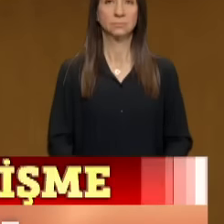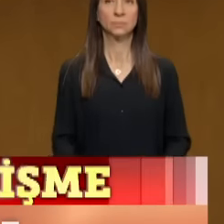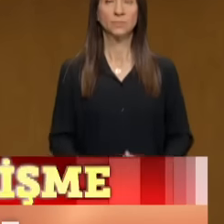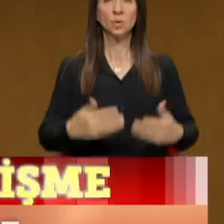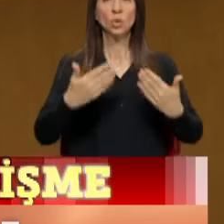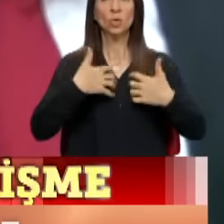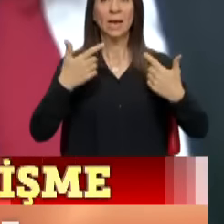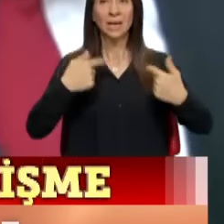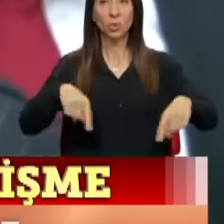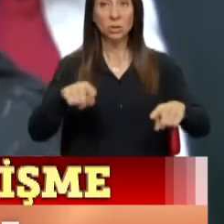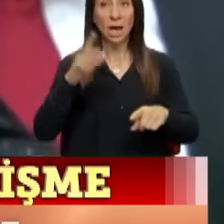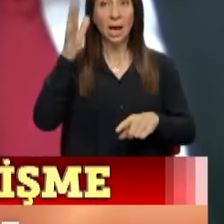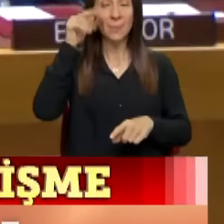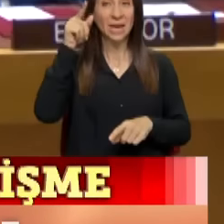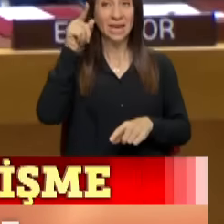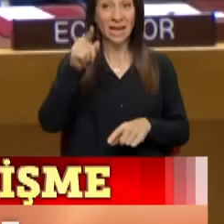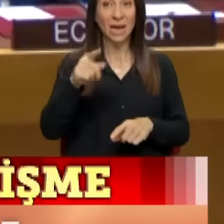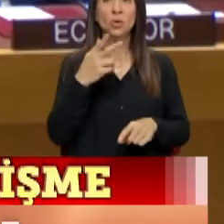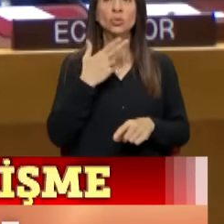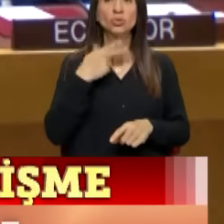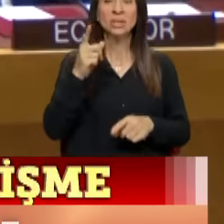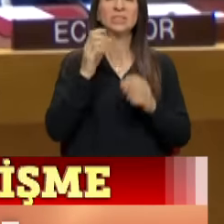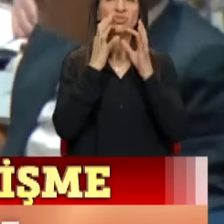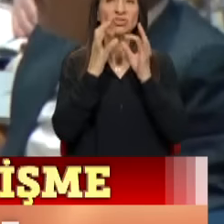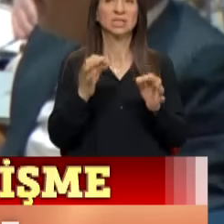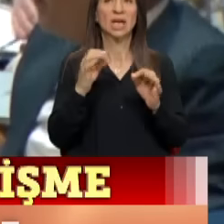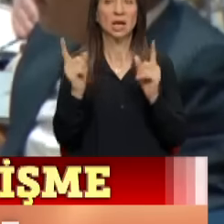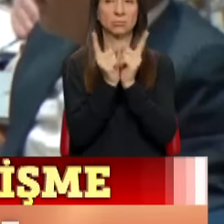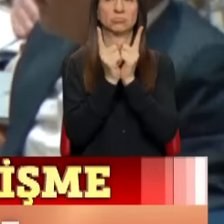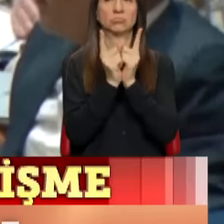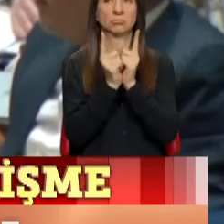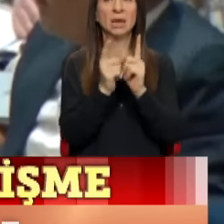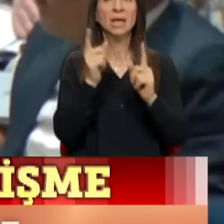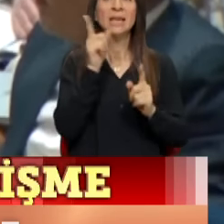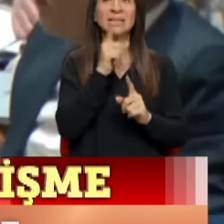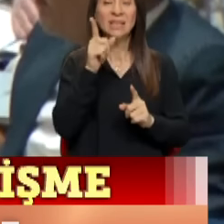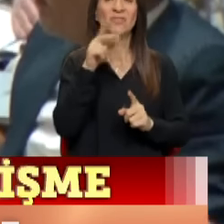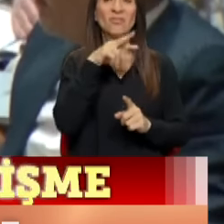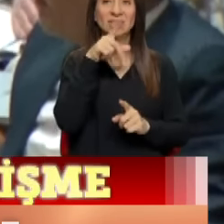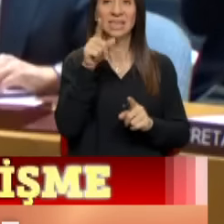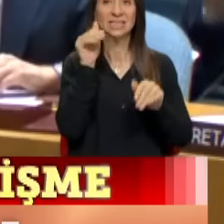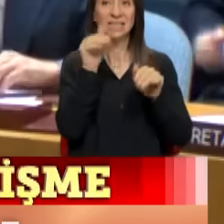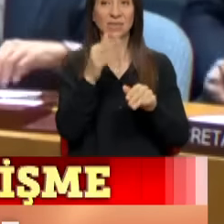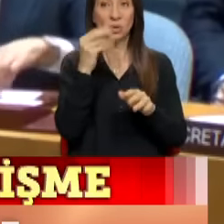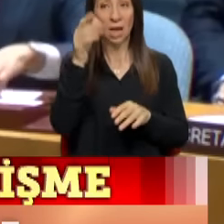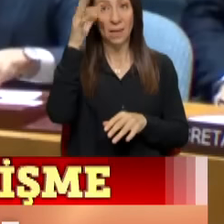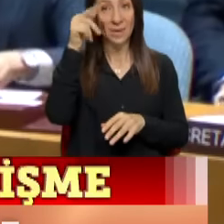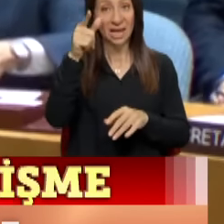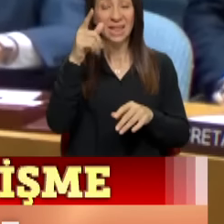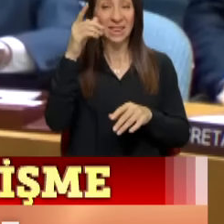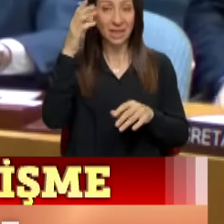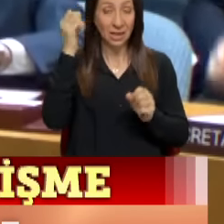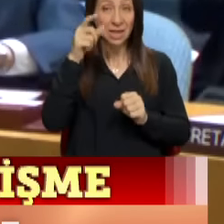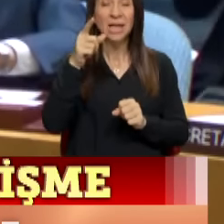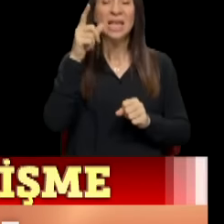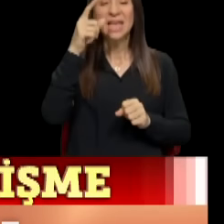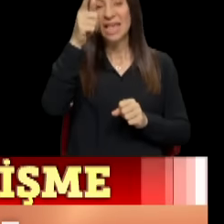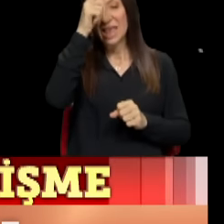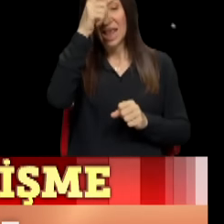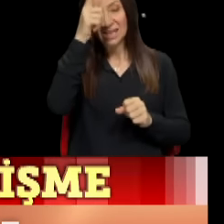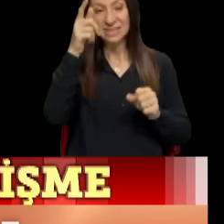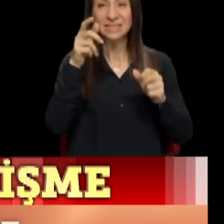Güvenlik Konseyi'nde Amerika Birleşik Devletleri ile Rusya ve Çin de karşı karşıya geldi. İngiltere ve Fransa'nın destek çıktığı Amerikan elçisi, İran